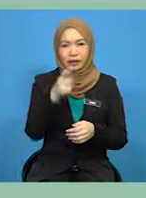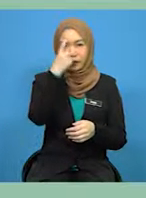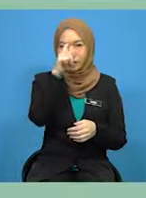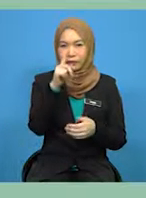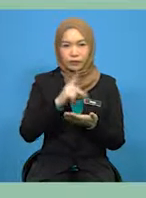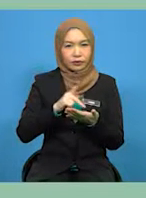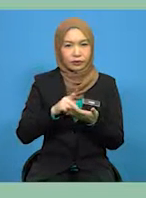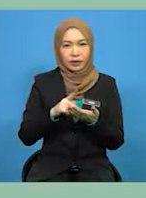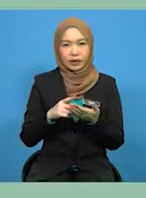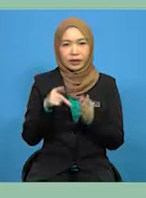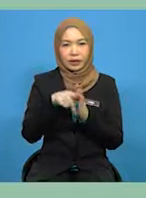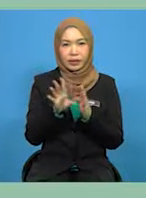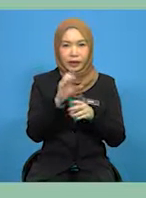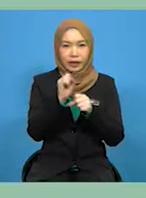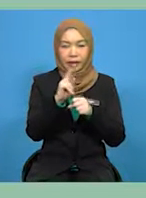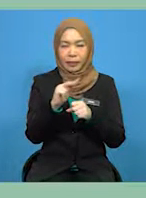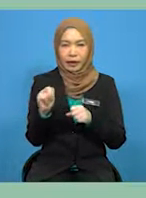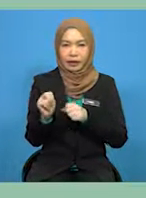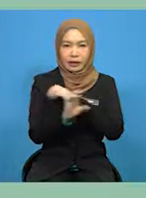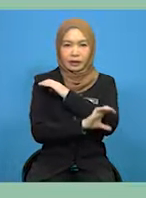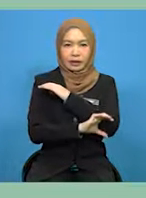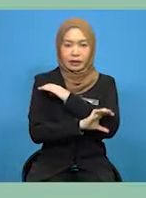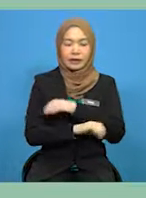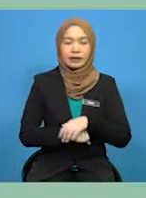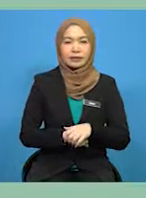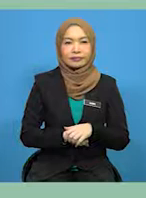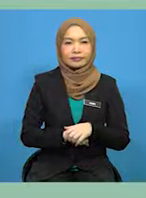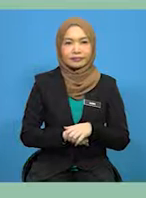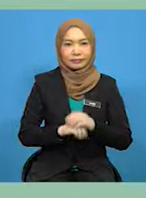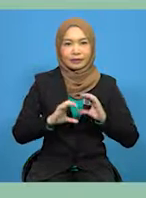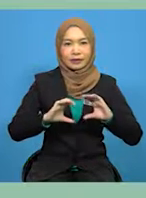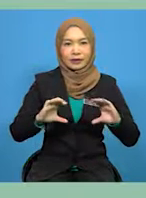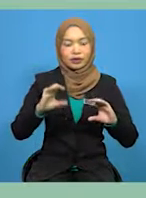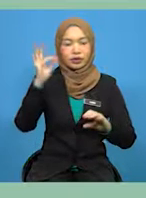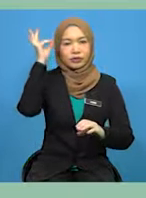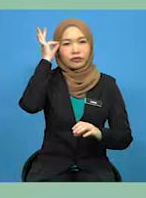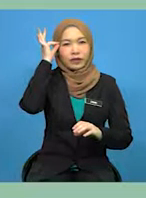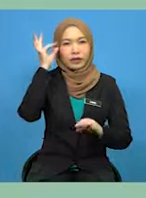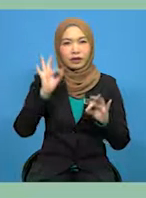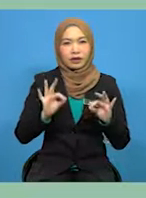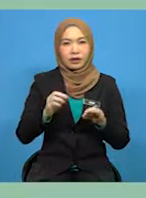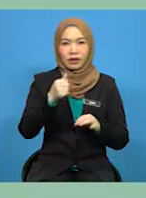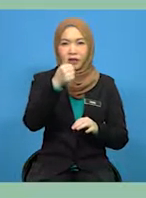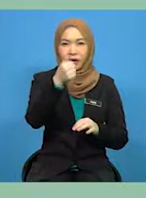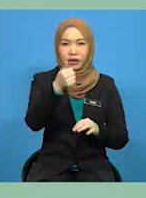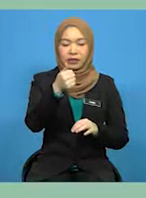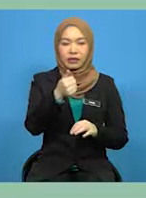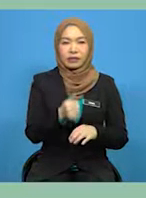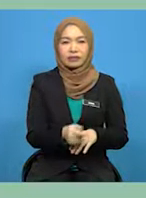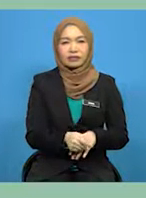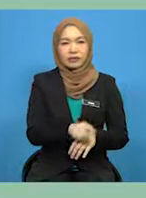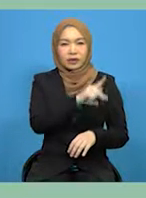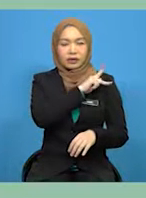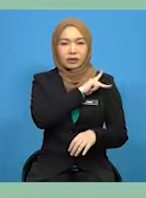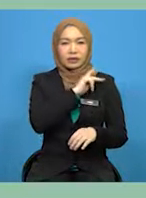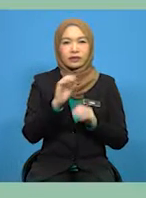pendapatan negara. Cuba bayangkan jika anda adalah pemerintah sesebuah negara.